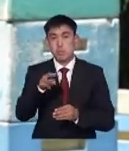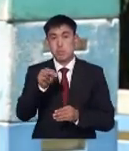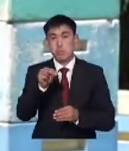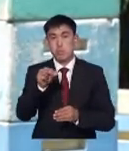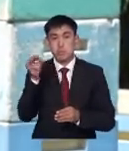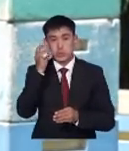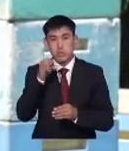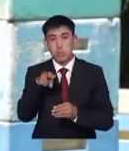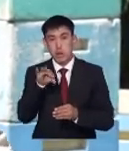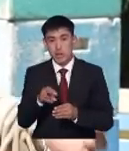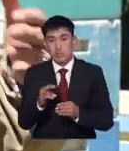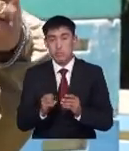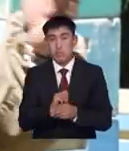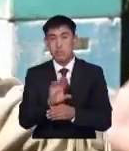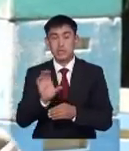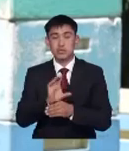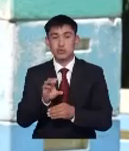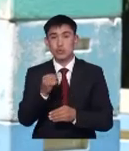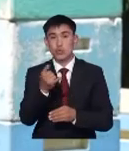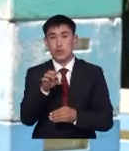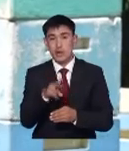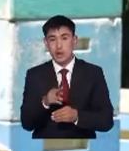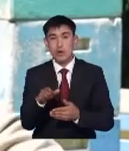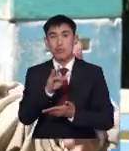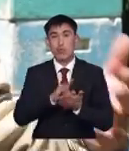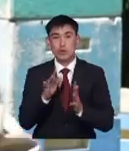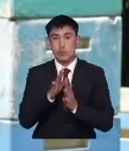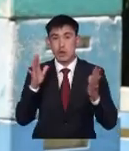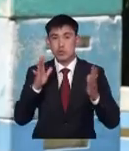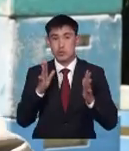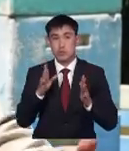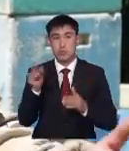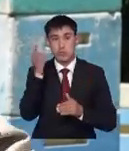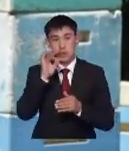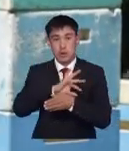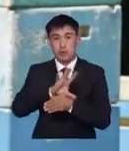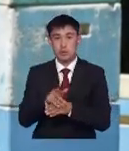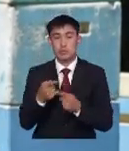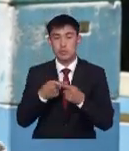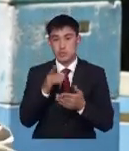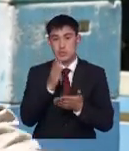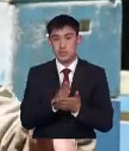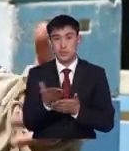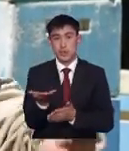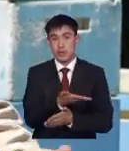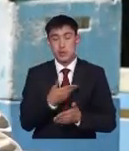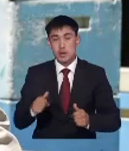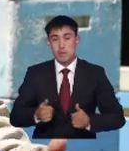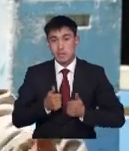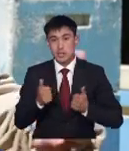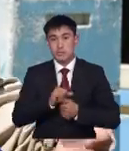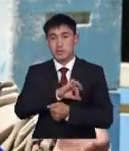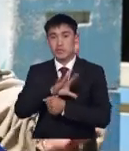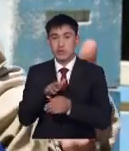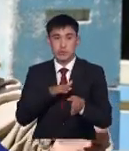также произвожу улья. Плюс у нас в городе магазин большой по пчелооборудованию, пчелоинвентарю. То есть мы пытаемся